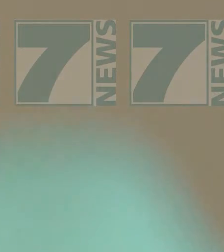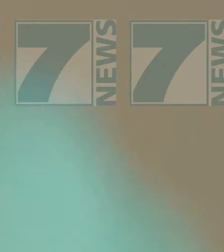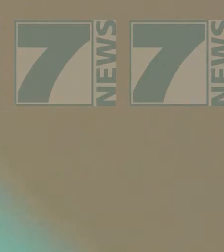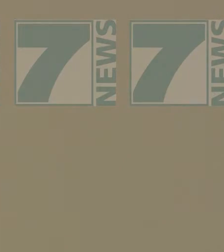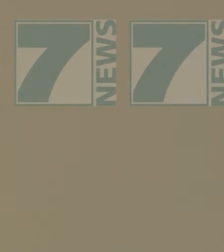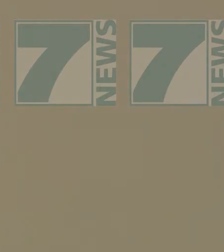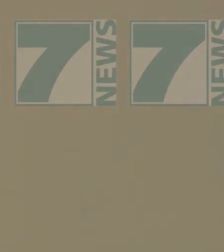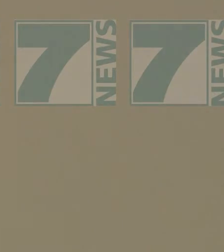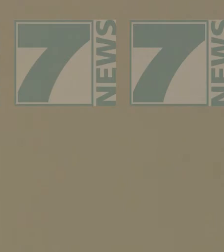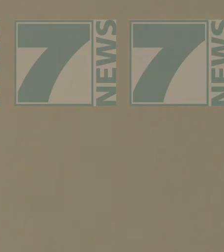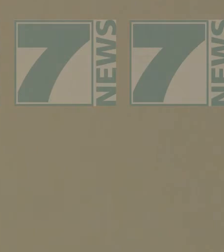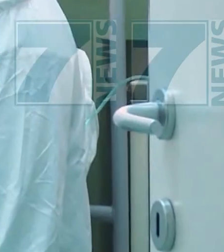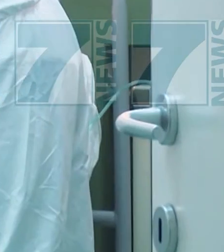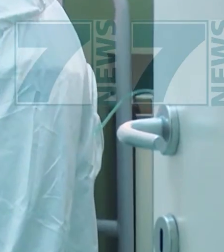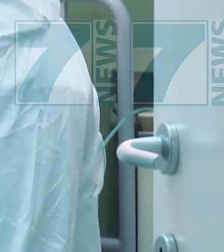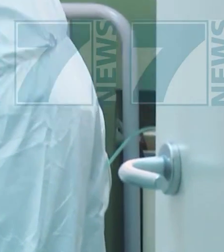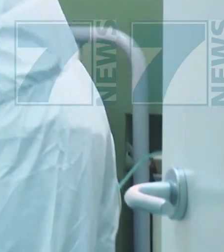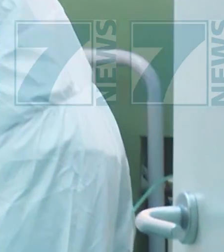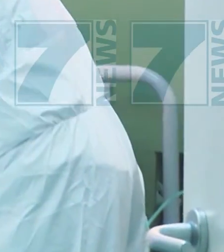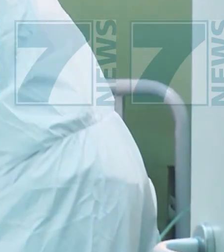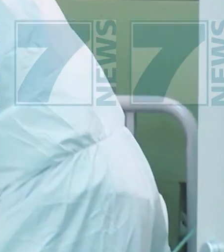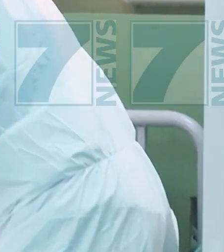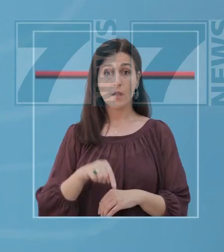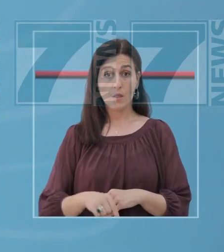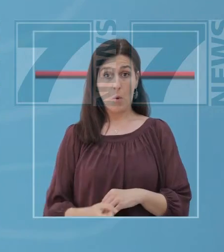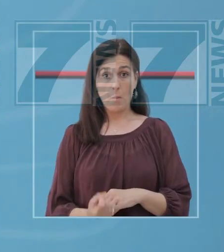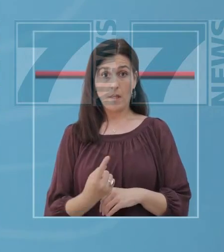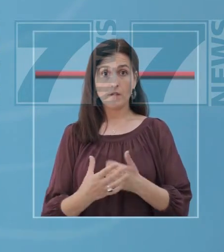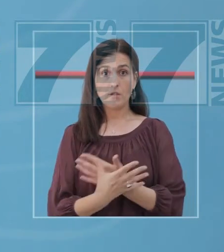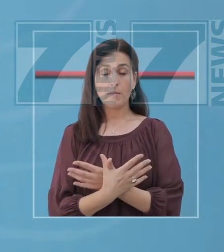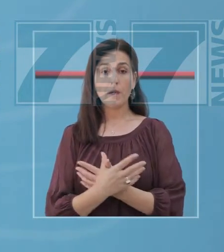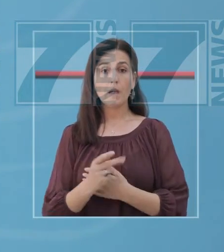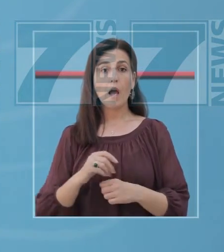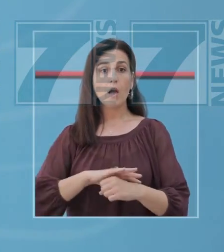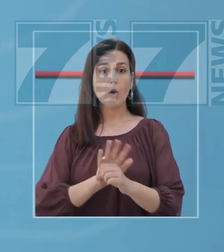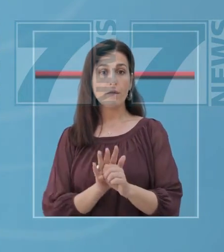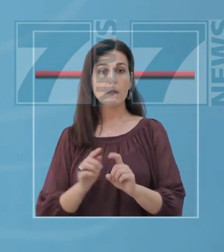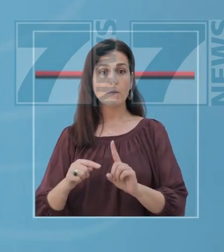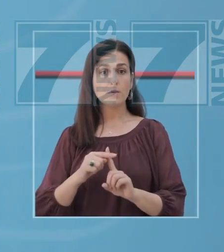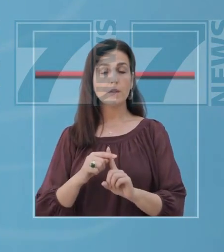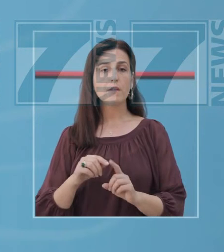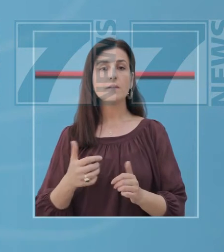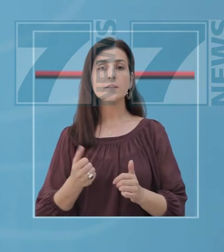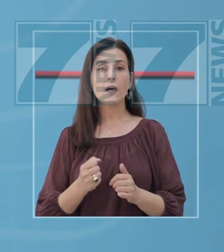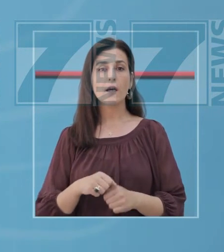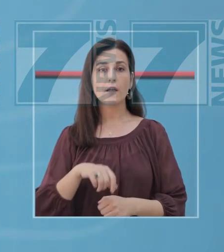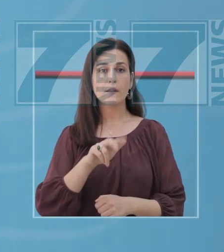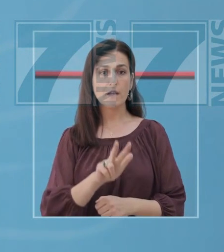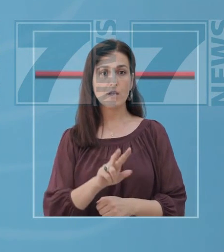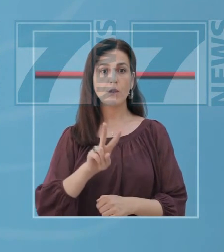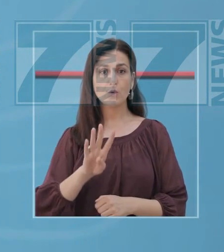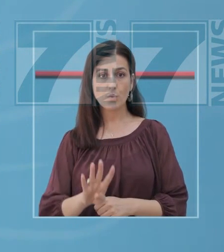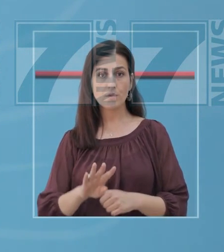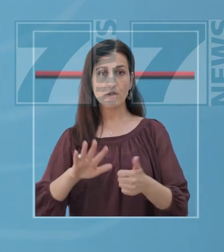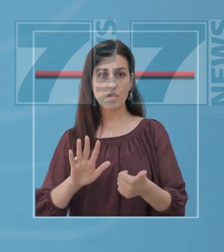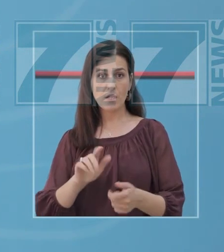total, 346 infektuar janë në luftë me infekcionin. Aktualisht aktiv me COVID-19 janë